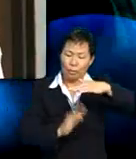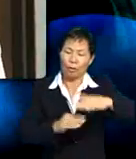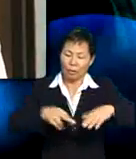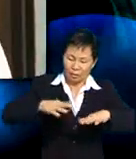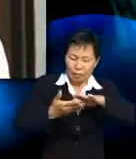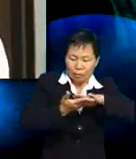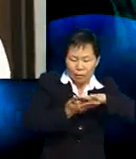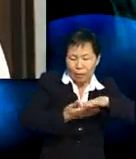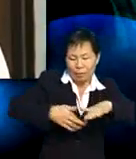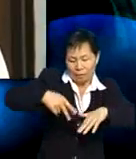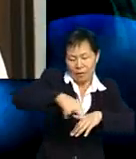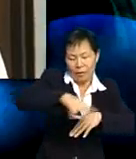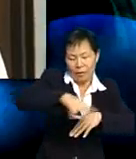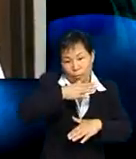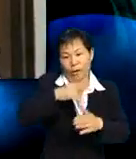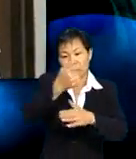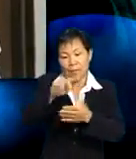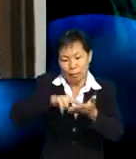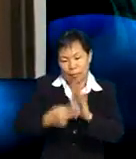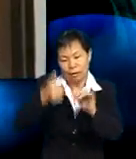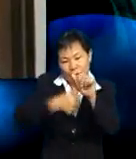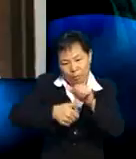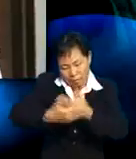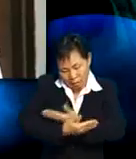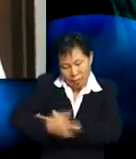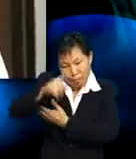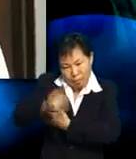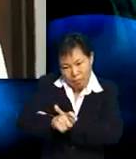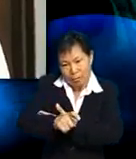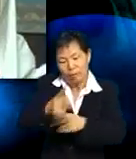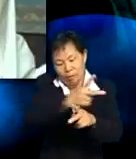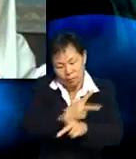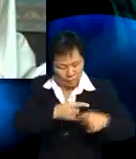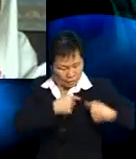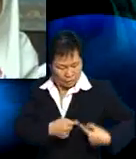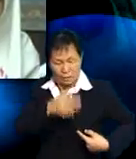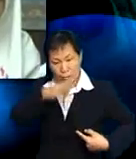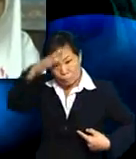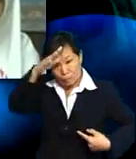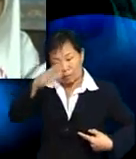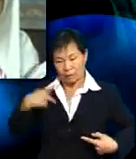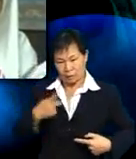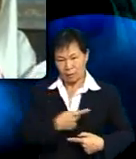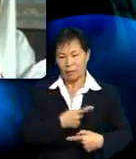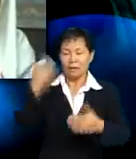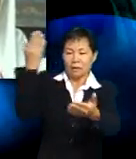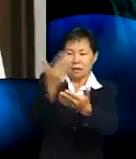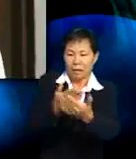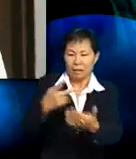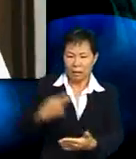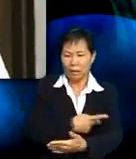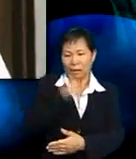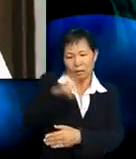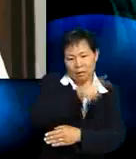ibu. Hal ini bermakna setiap anak wajib mentaati dan menjaga hati ibu dan bapa kita sehingga kita